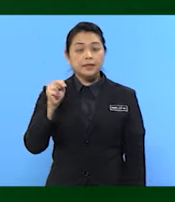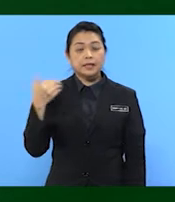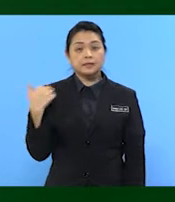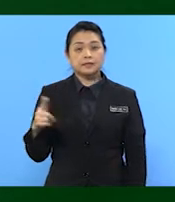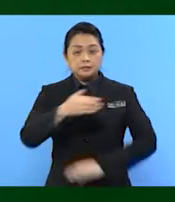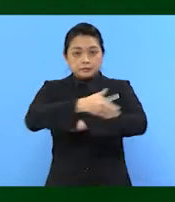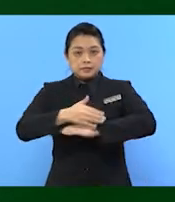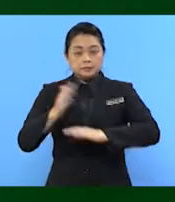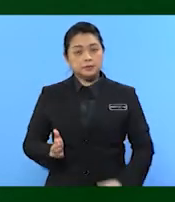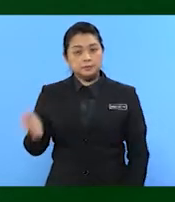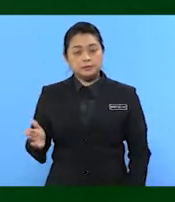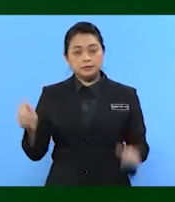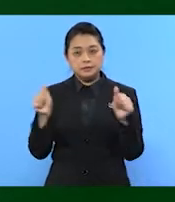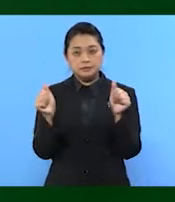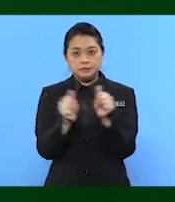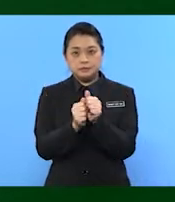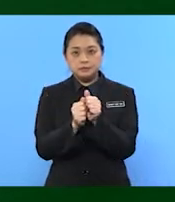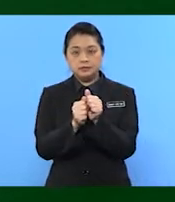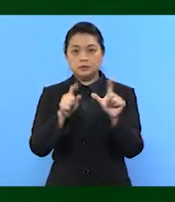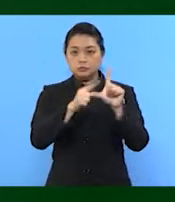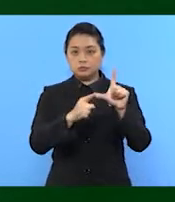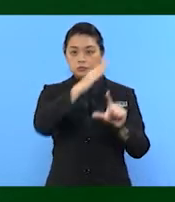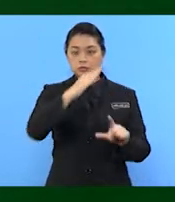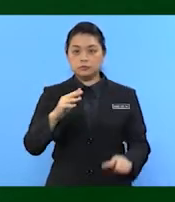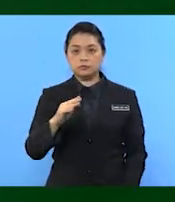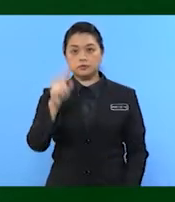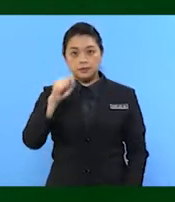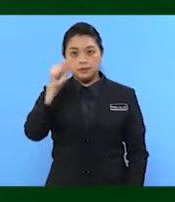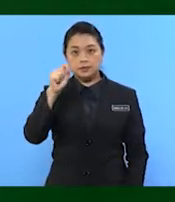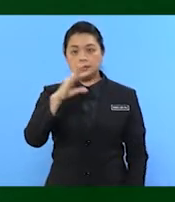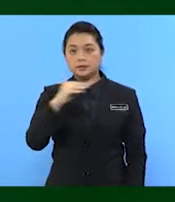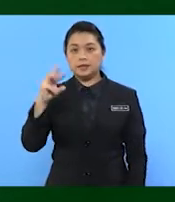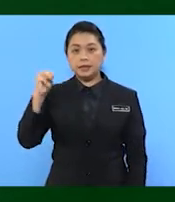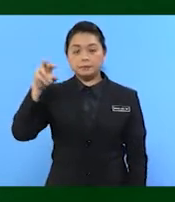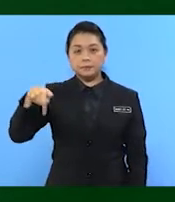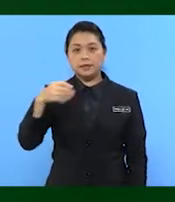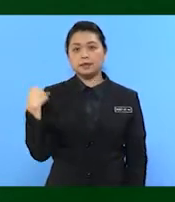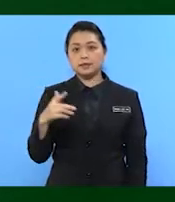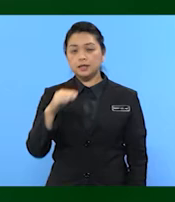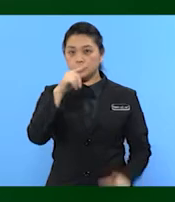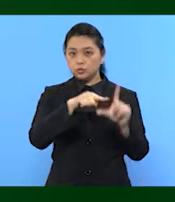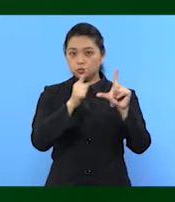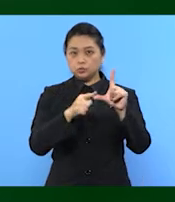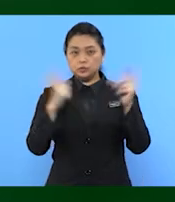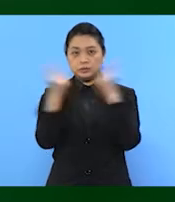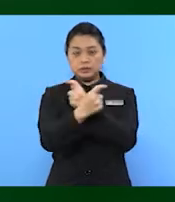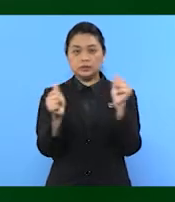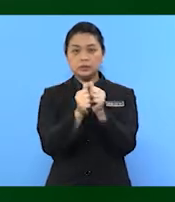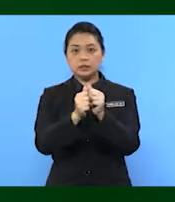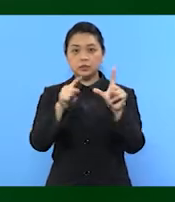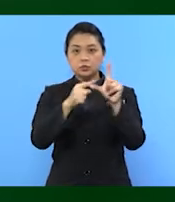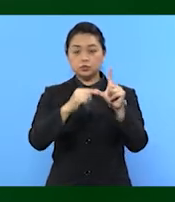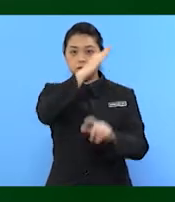MN ialah sisi bersebelahan dengan sudut tirus teta dan NP ialah sisi bertentangan dengan sudut